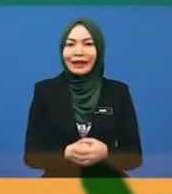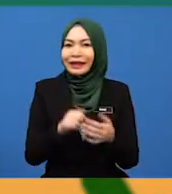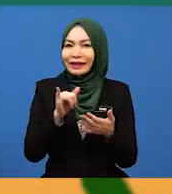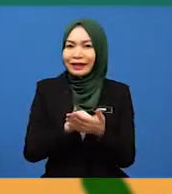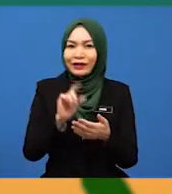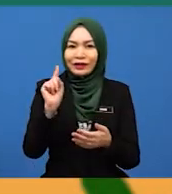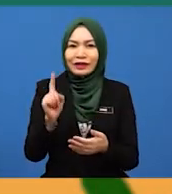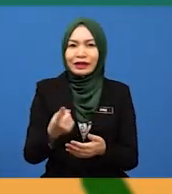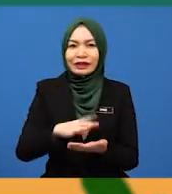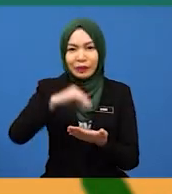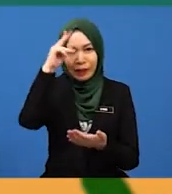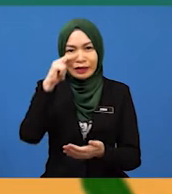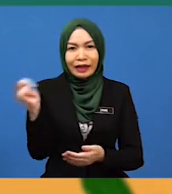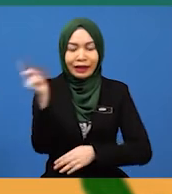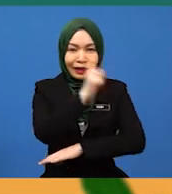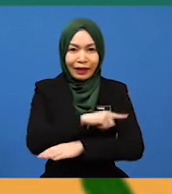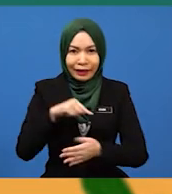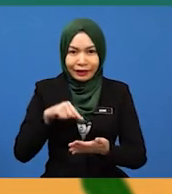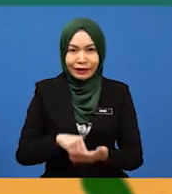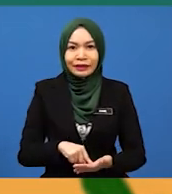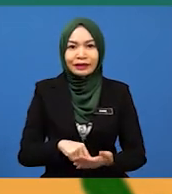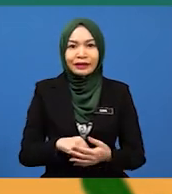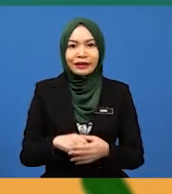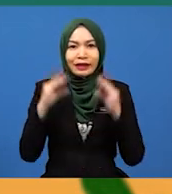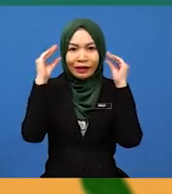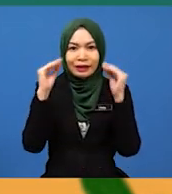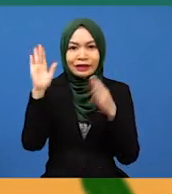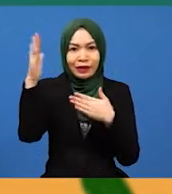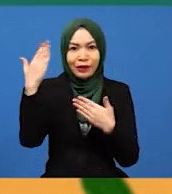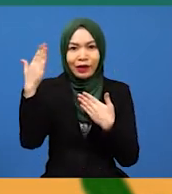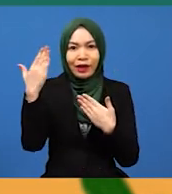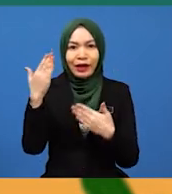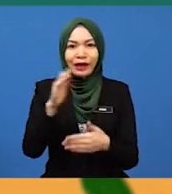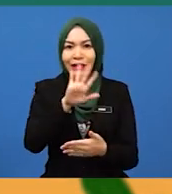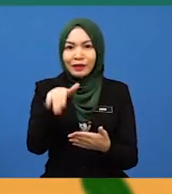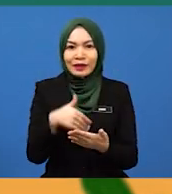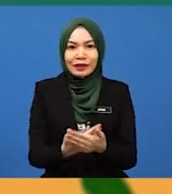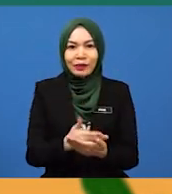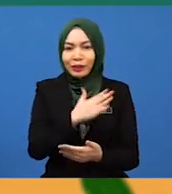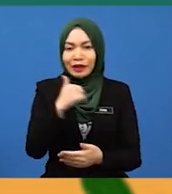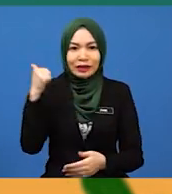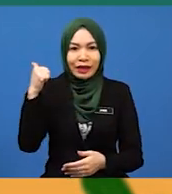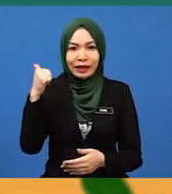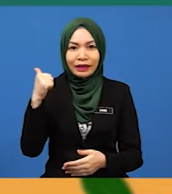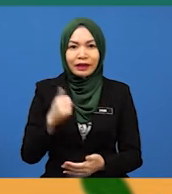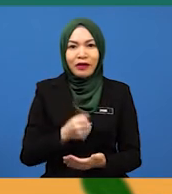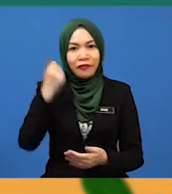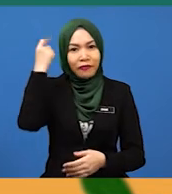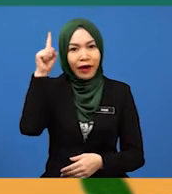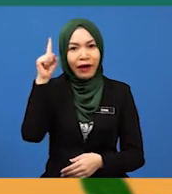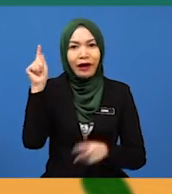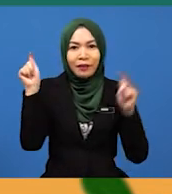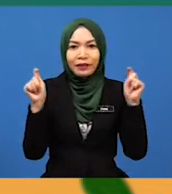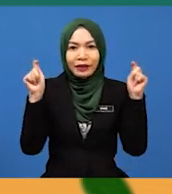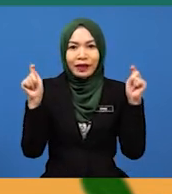Sekian sahaja pembelajaran kita pada hari ini. Cikgu harap murid-murid berjaya menguasai